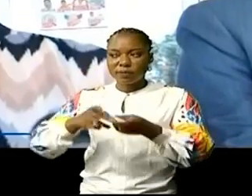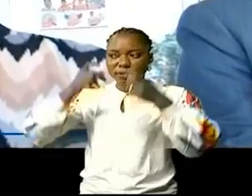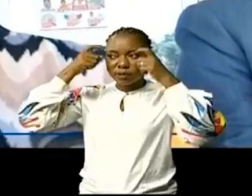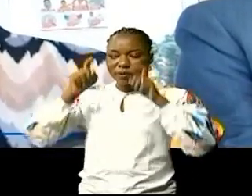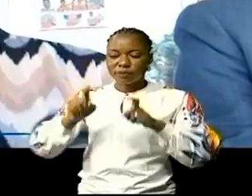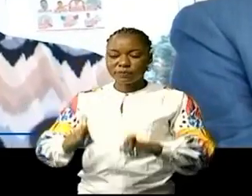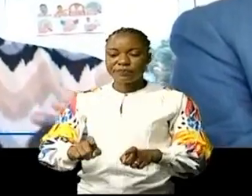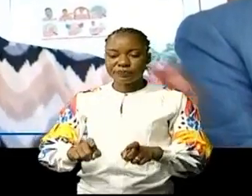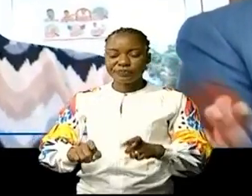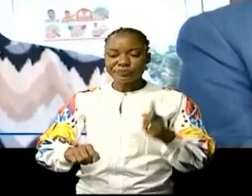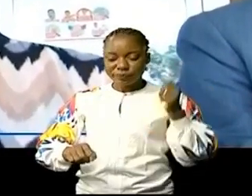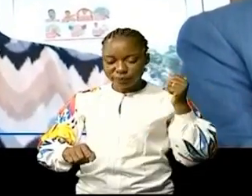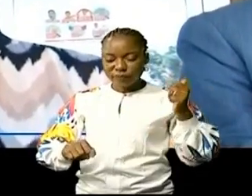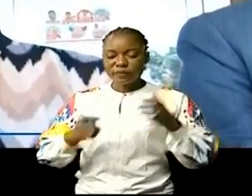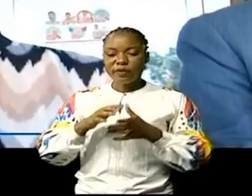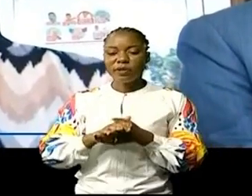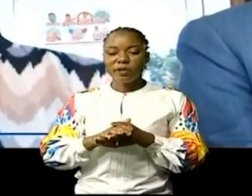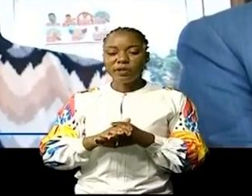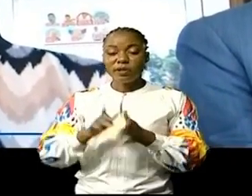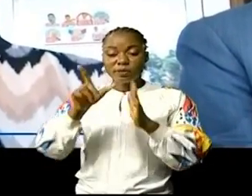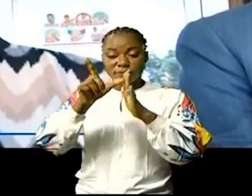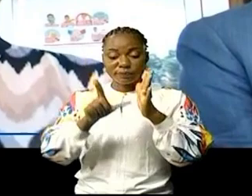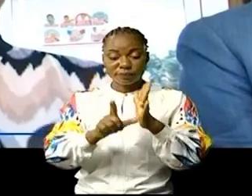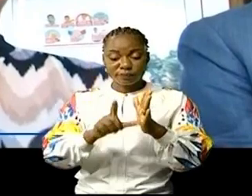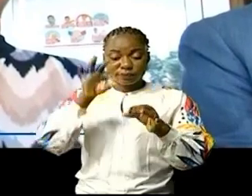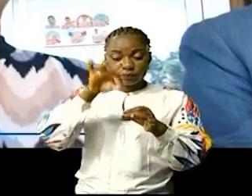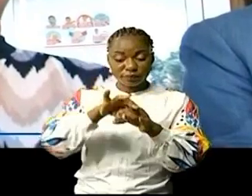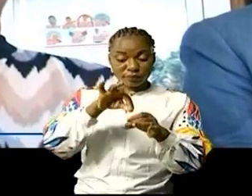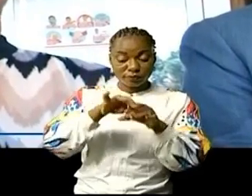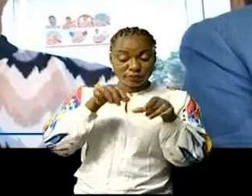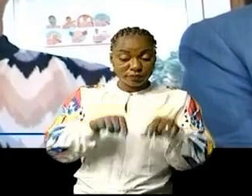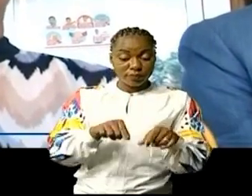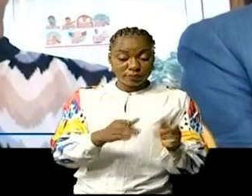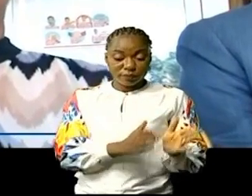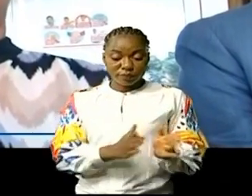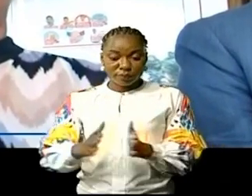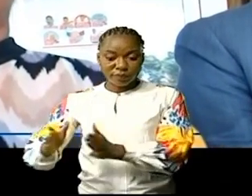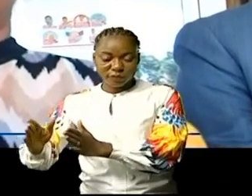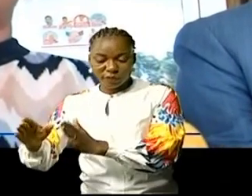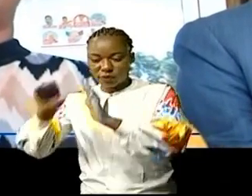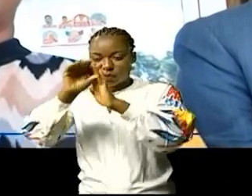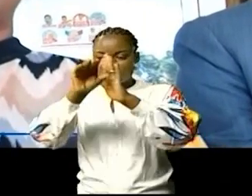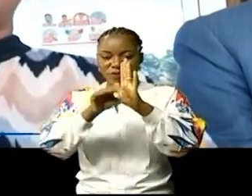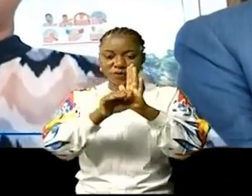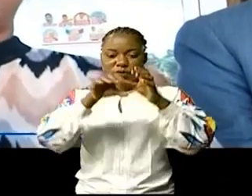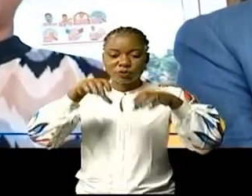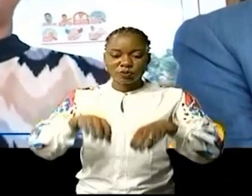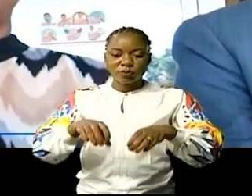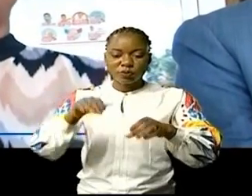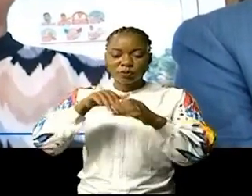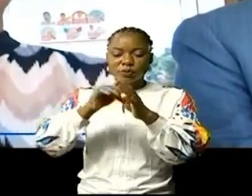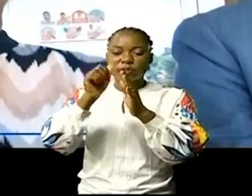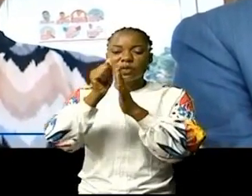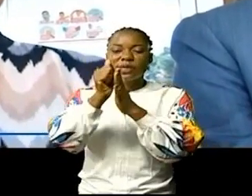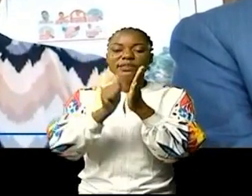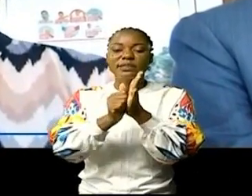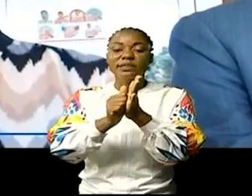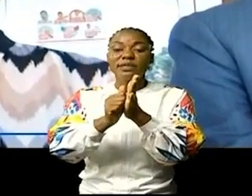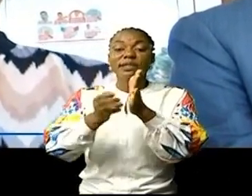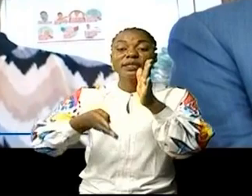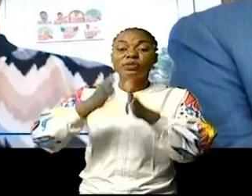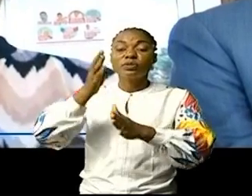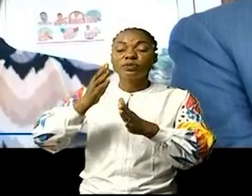être... Il y a une relecture qui se prépare. Nous savons que la Constitution du Congo, en son article 14,